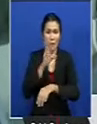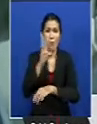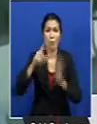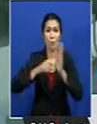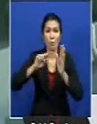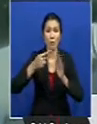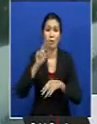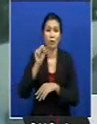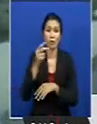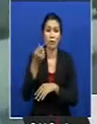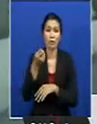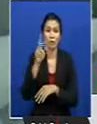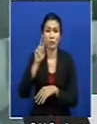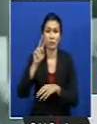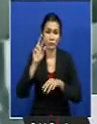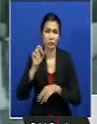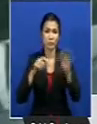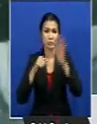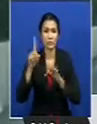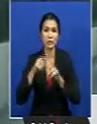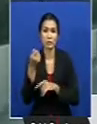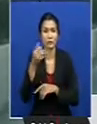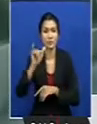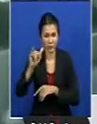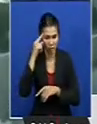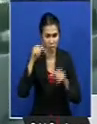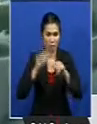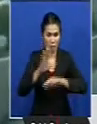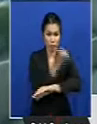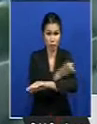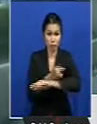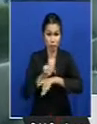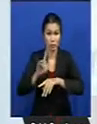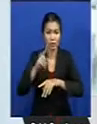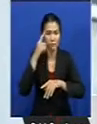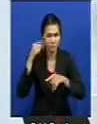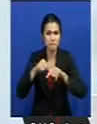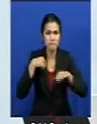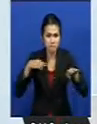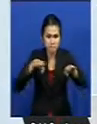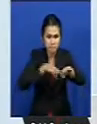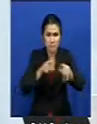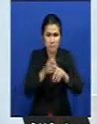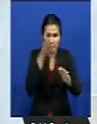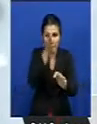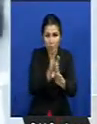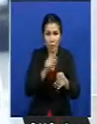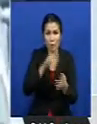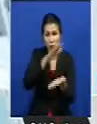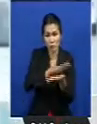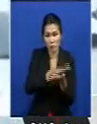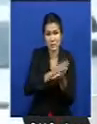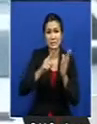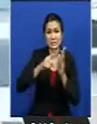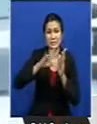างระดับบางปะอินครับทางแขวงการทางหลวงจังหวัดพระนครศรีอยุธยาครับจะปิดช่องทางกิโลเมตรที่1 นะครับตรงบริเวณของโรงเรียนเชียงลาก